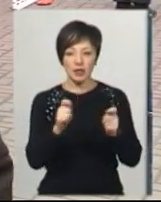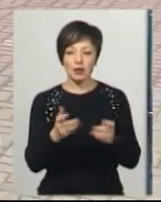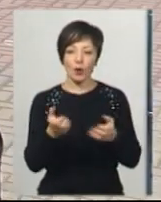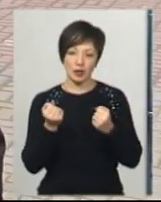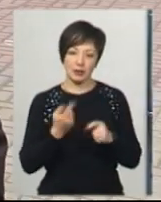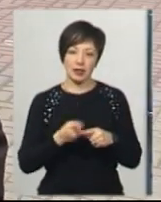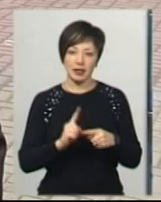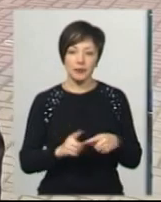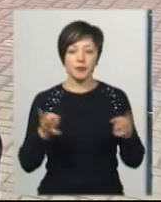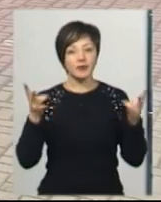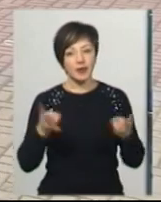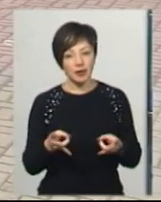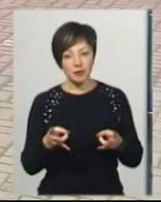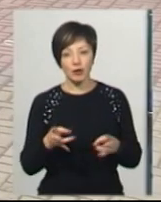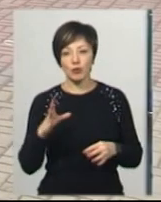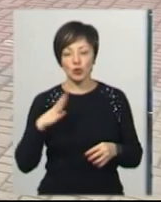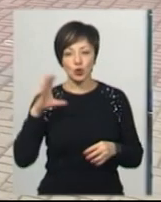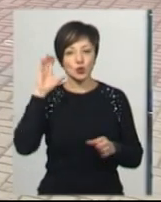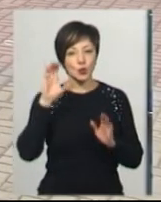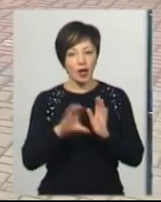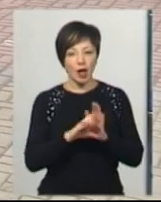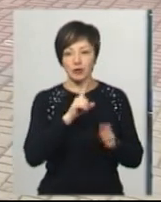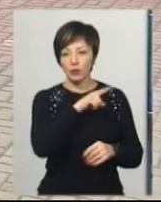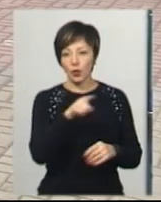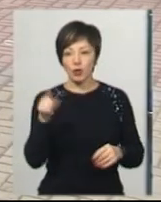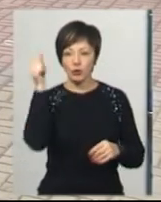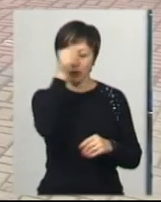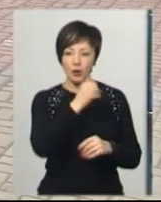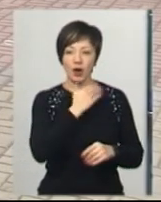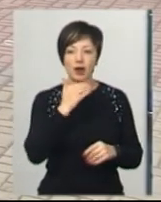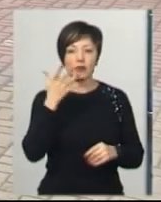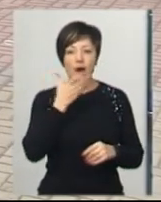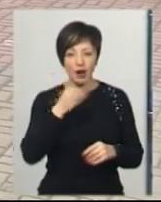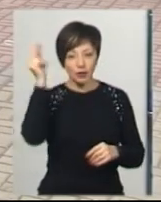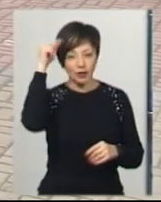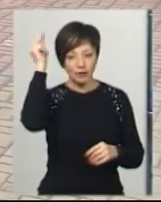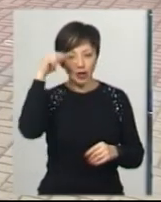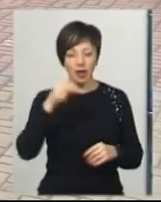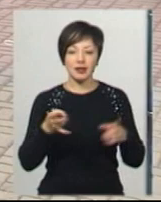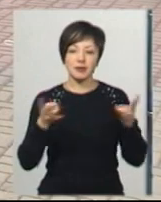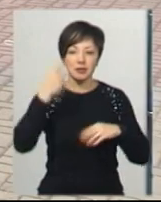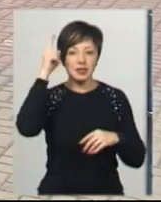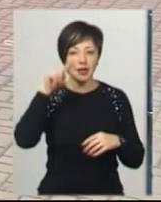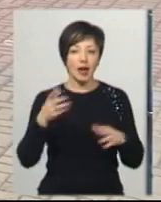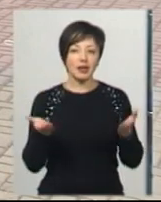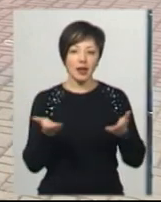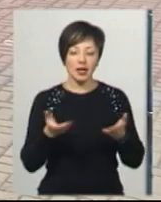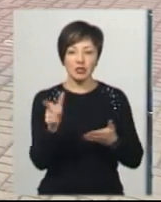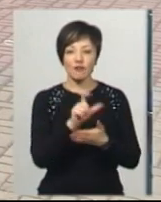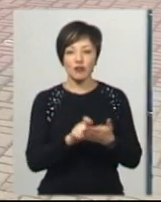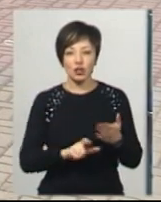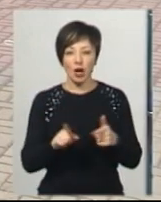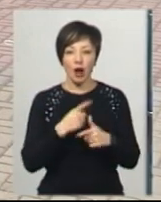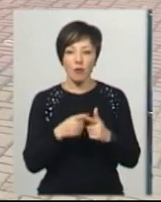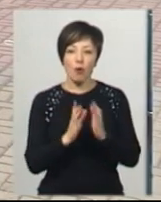отримати їх. Треба бути слухняним протягом року, треба гарно навчатися, треба знати якийсь віршик